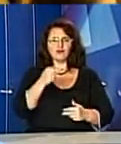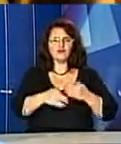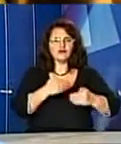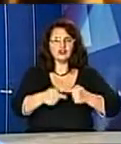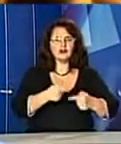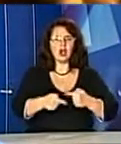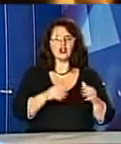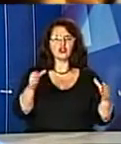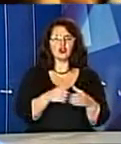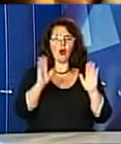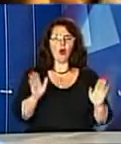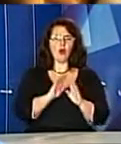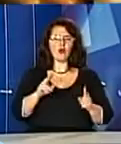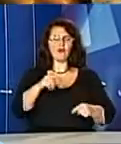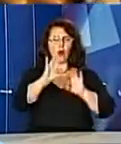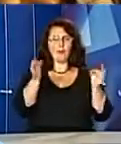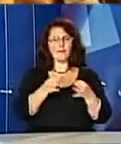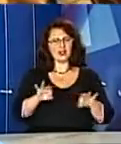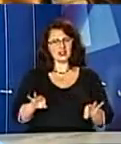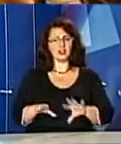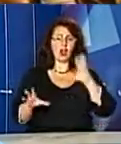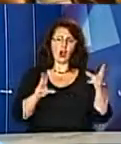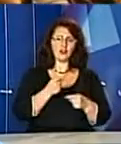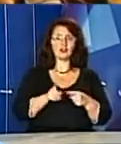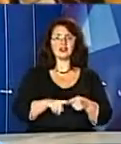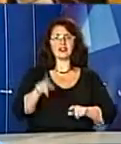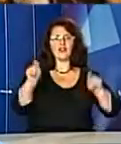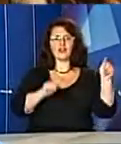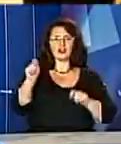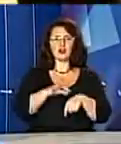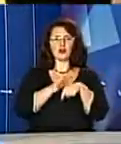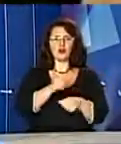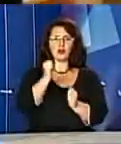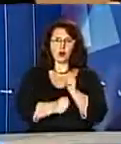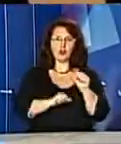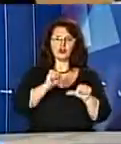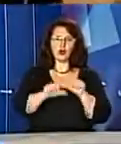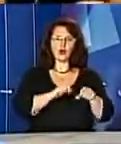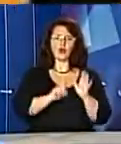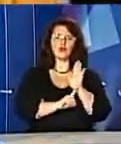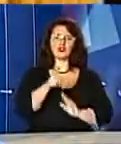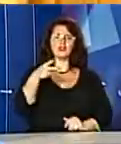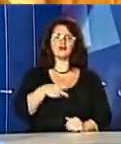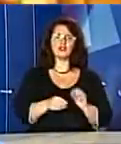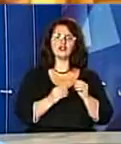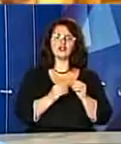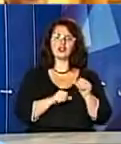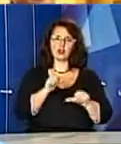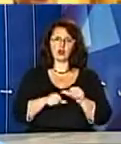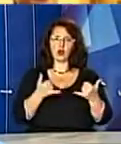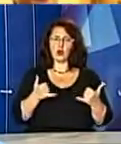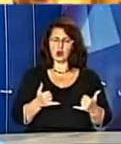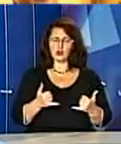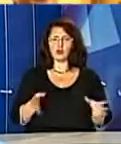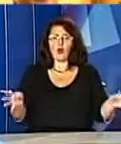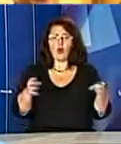мистецтва. Загалом хоровий фестиваль «Співаємо канун» проводять щорічно з 2010 року. З цього часу фестиваль об'єднав